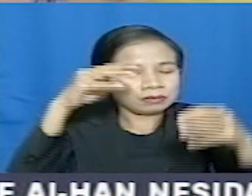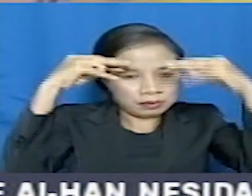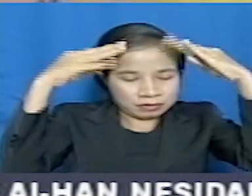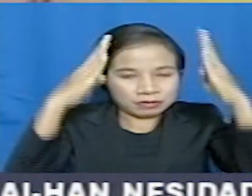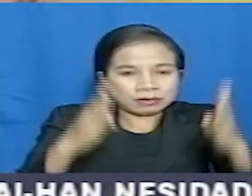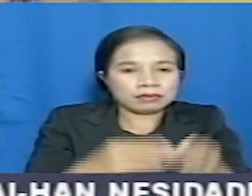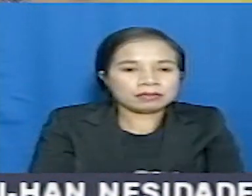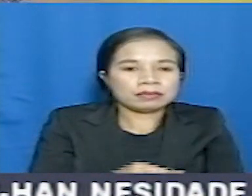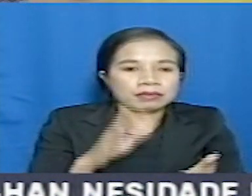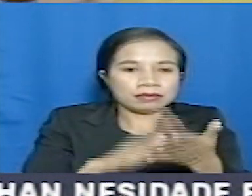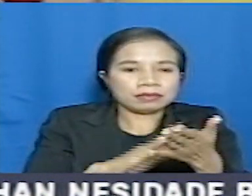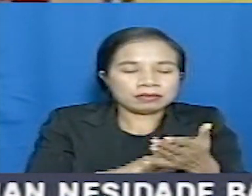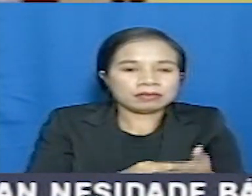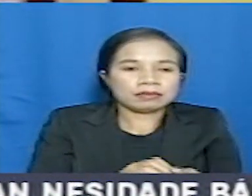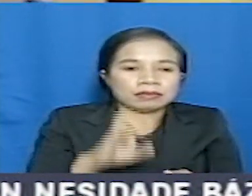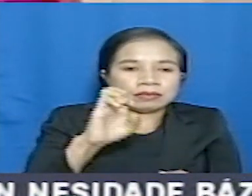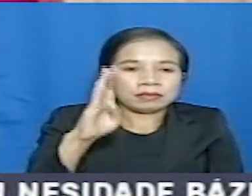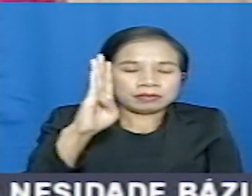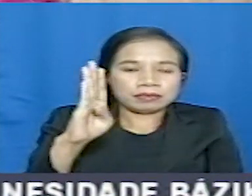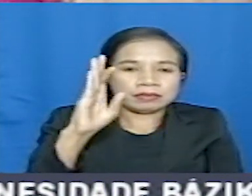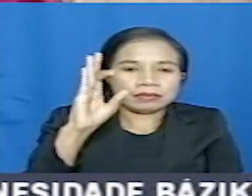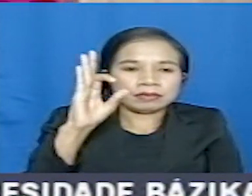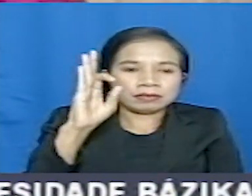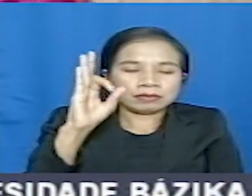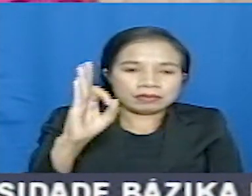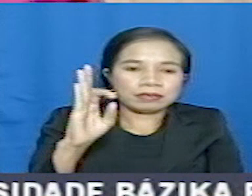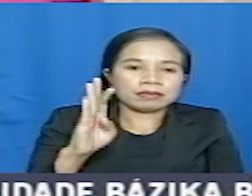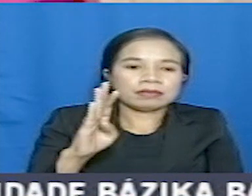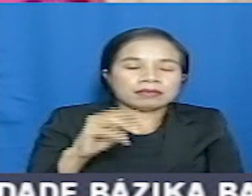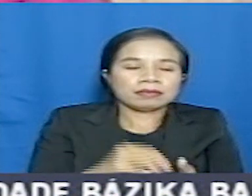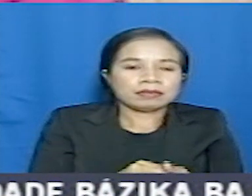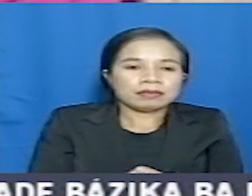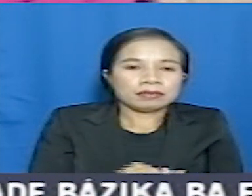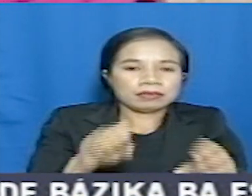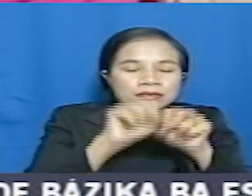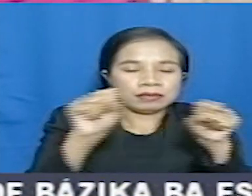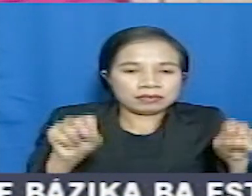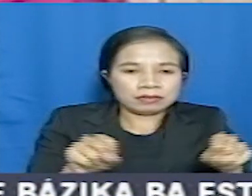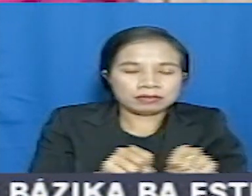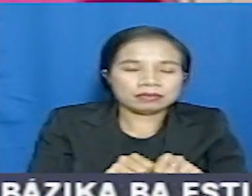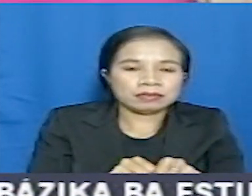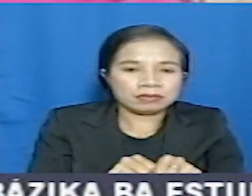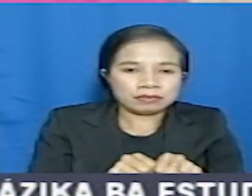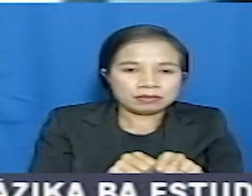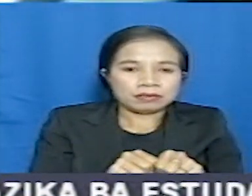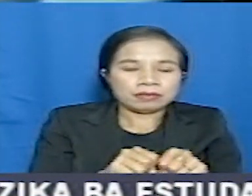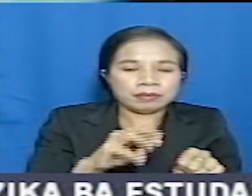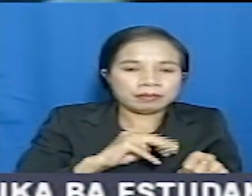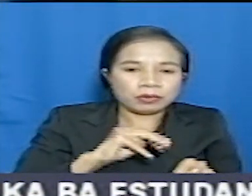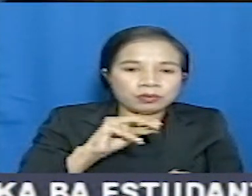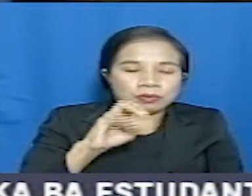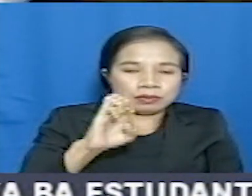sira husi eskola paralelu edi dorabi filial husi EBF edi, ya suku edi posto mobesi ainaro, ho